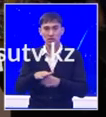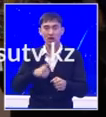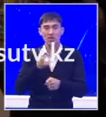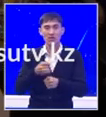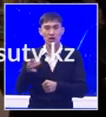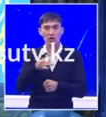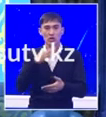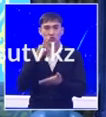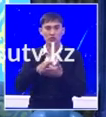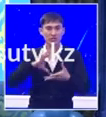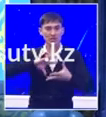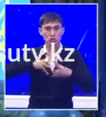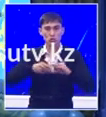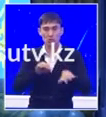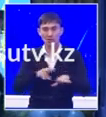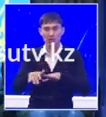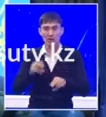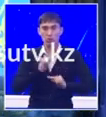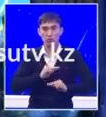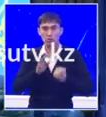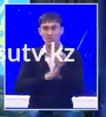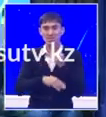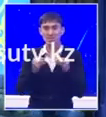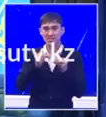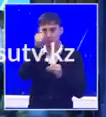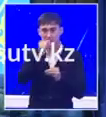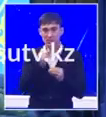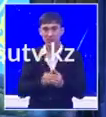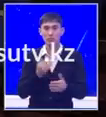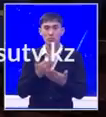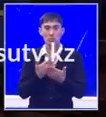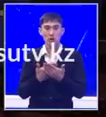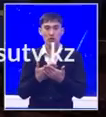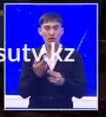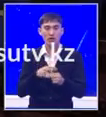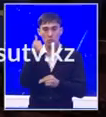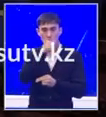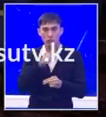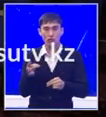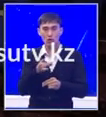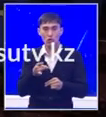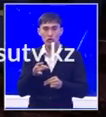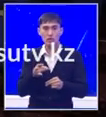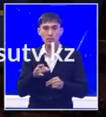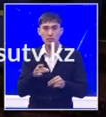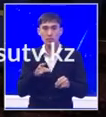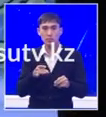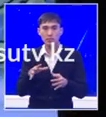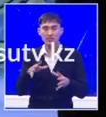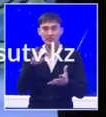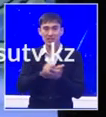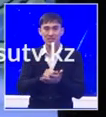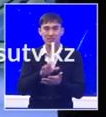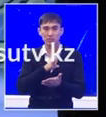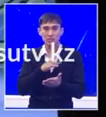озвучил все результаты проделанной работы за последние 10 месяцев к примеру в этом году в районе мерами занятости охвачено свыше